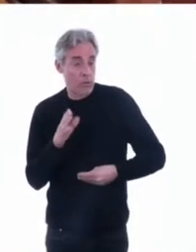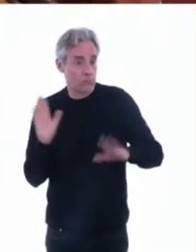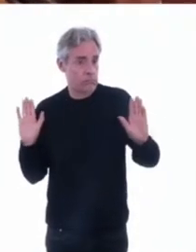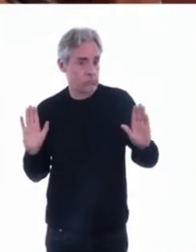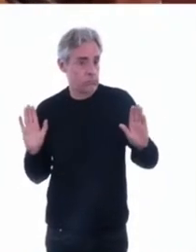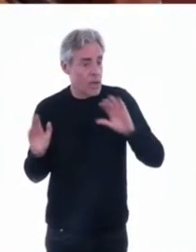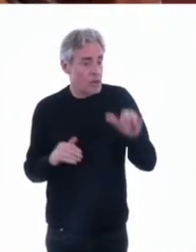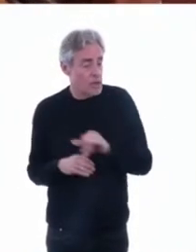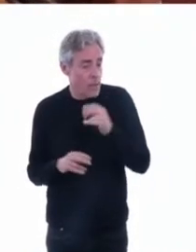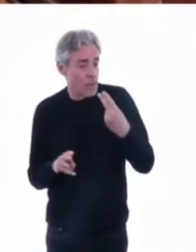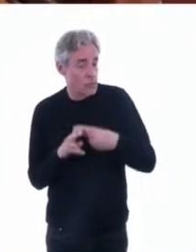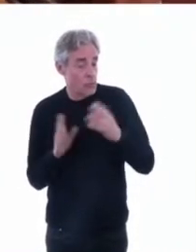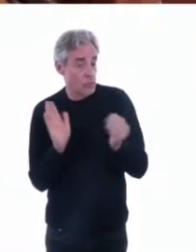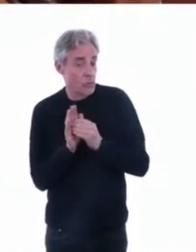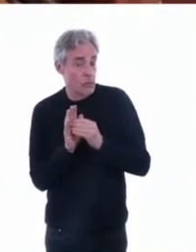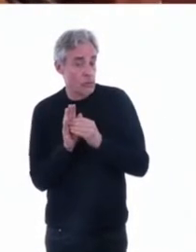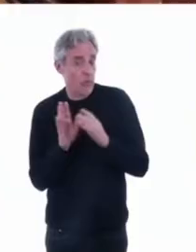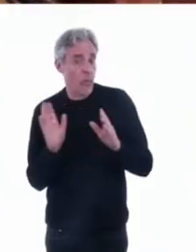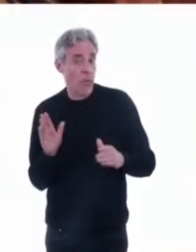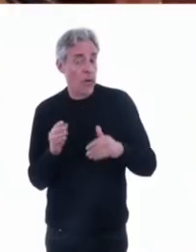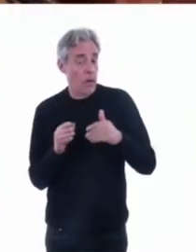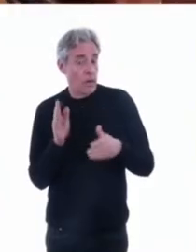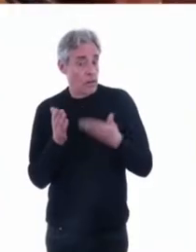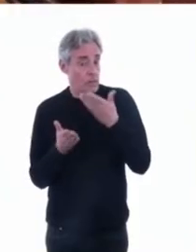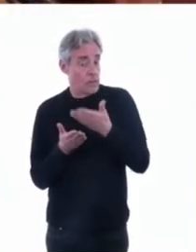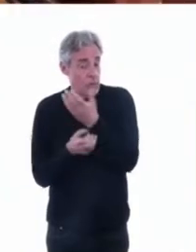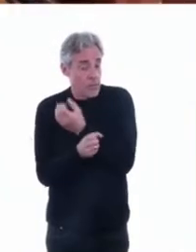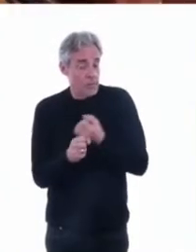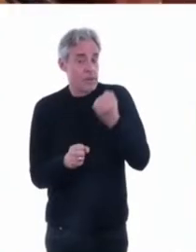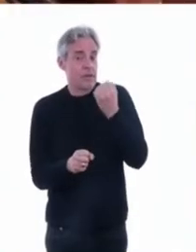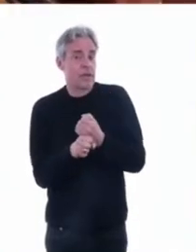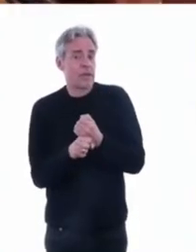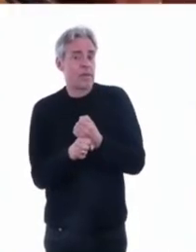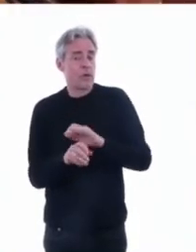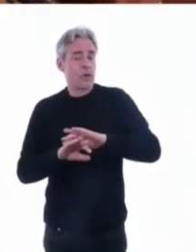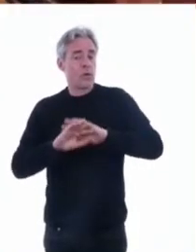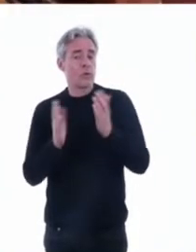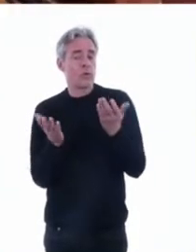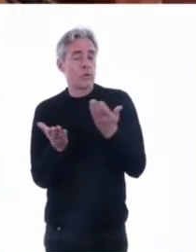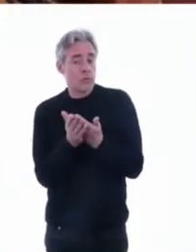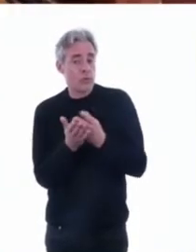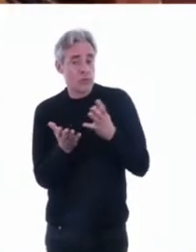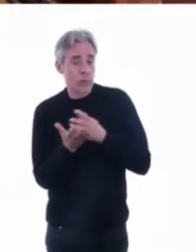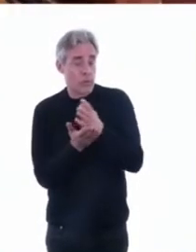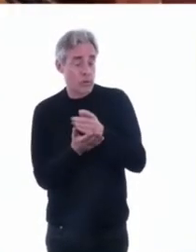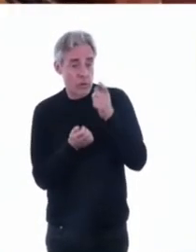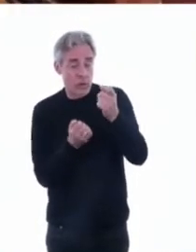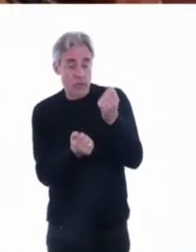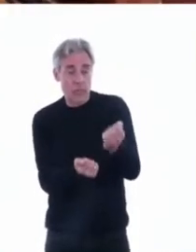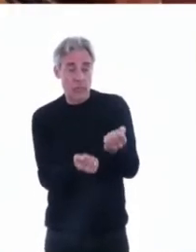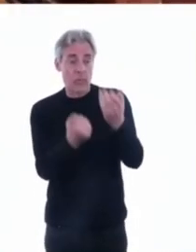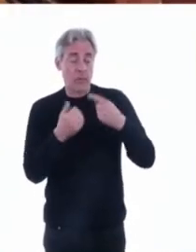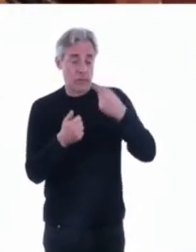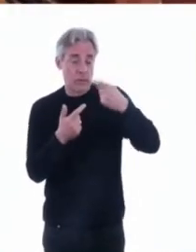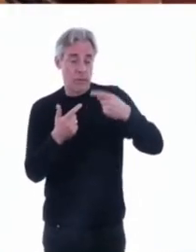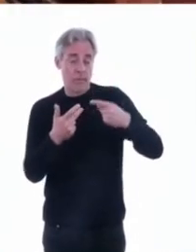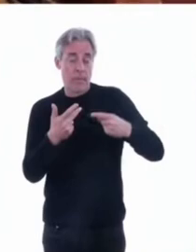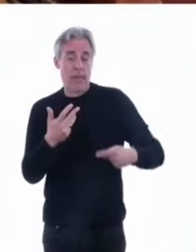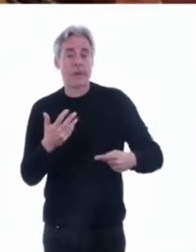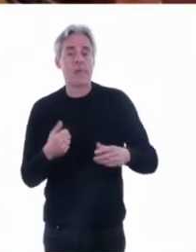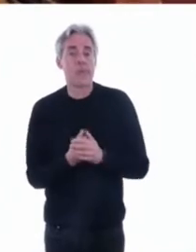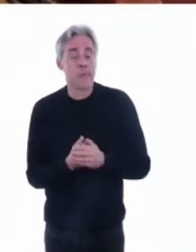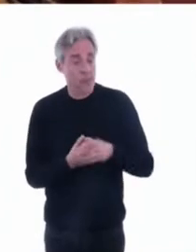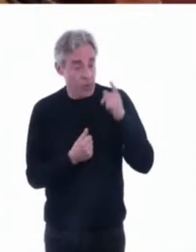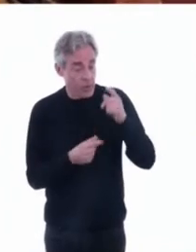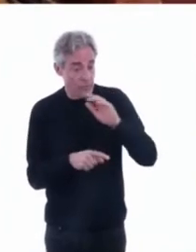Et pourtant, il est à l'origine de la quasi-totalité des projets et des transformations que vous